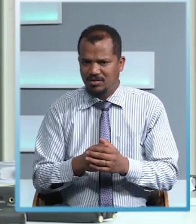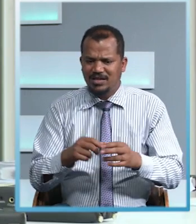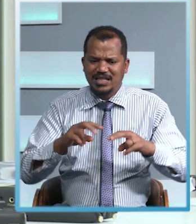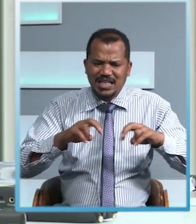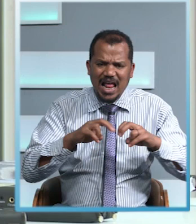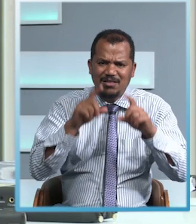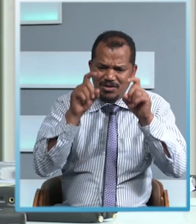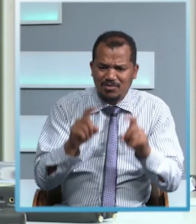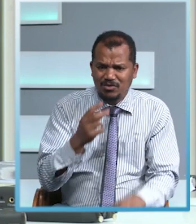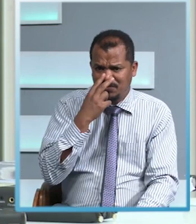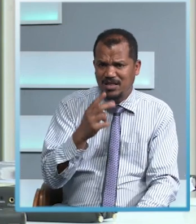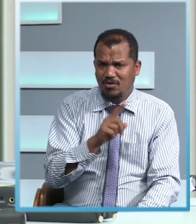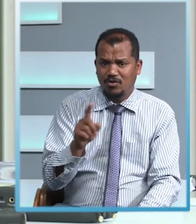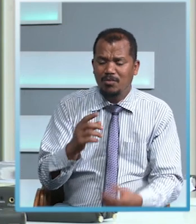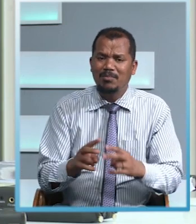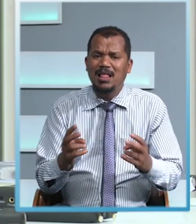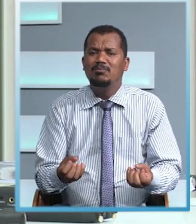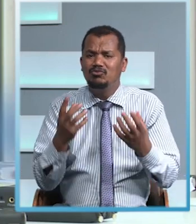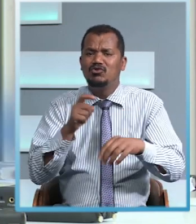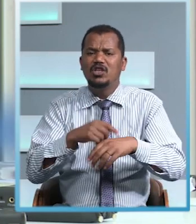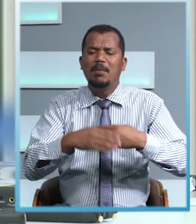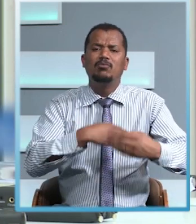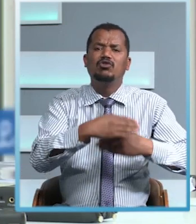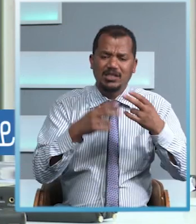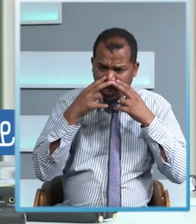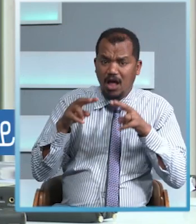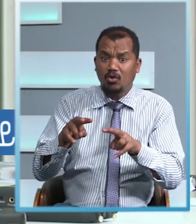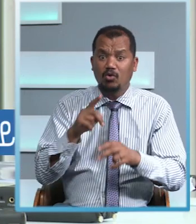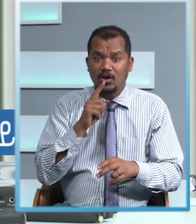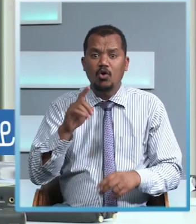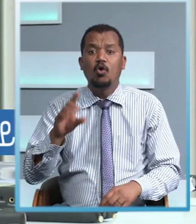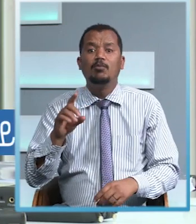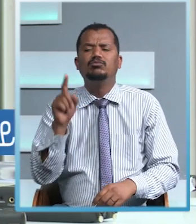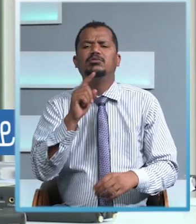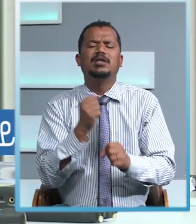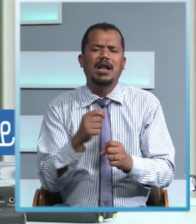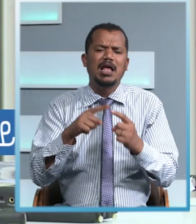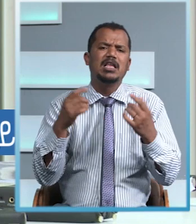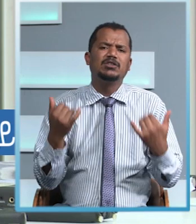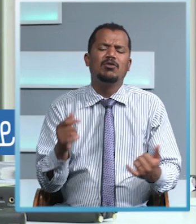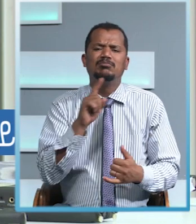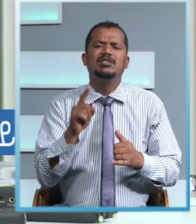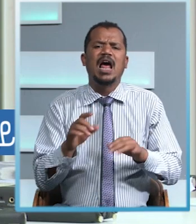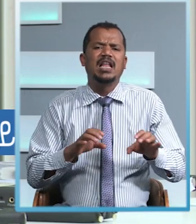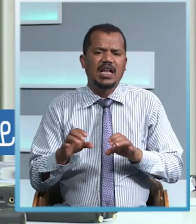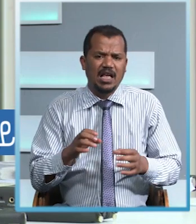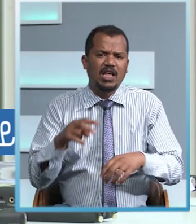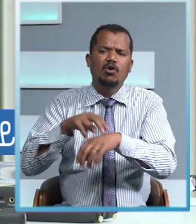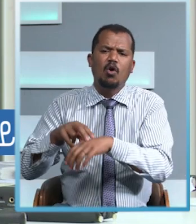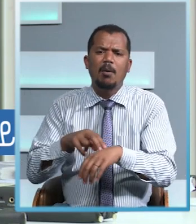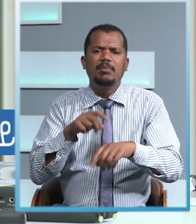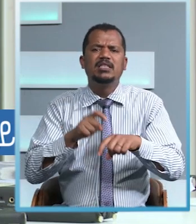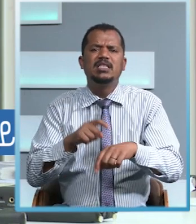የሰሩ ጥናትና ምርምሮች የሚታዩ አይደሉም። በጣም ብዙ ጊዜ በፕሮሰስ ላይ ያተኩሩ ስለሆኑ ኮሚሽኑ ምን ሰራ፣ እስካሁን ምን ዴሊቨር አደረገ፣